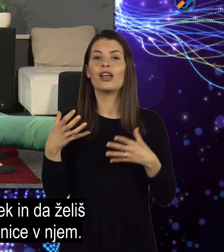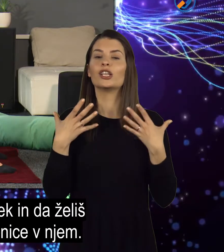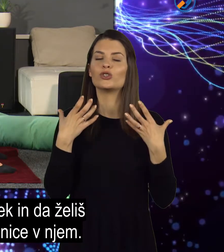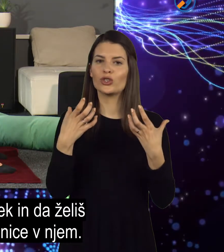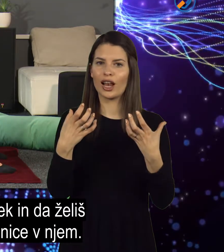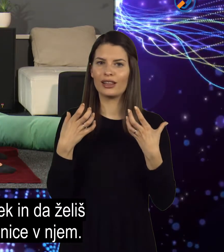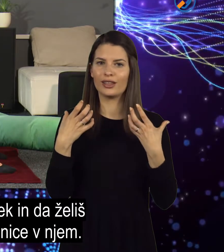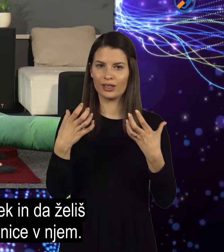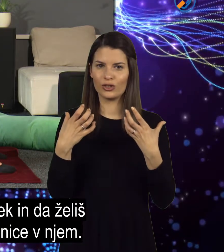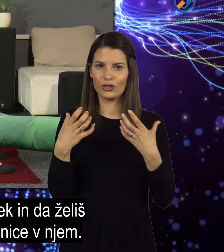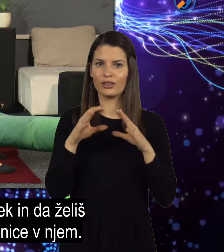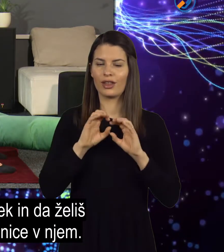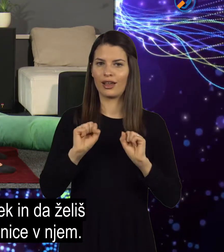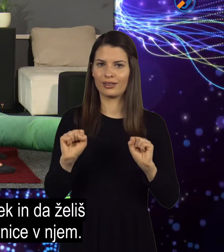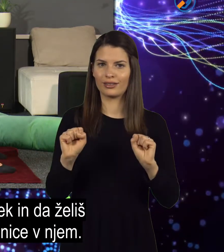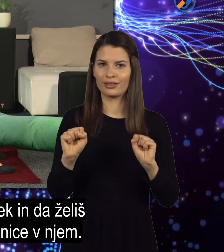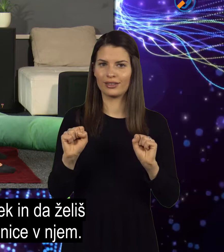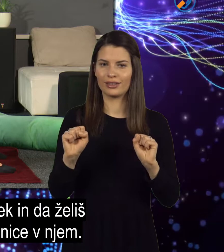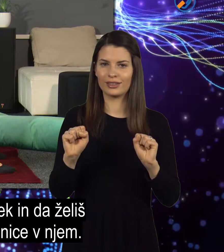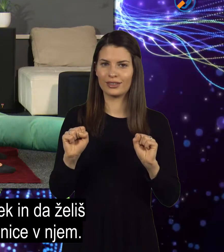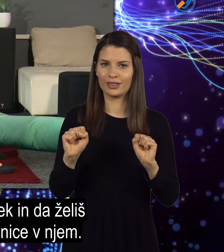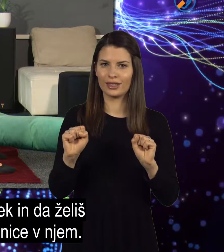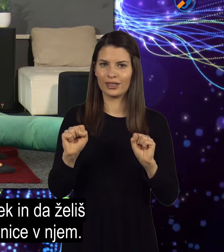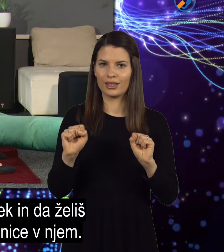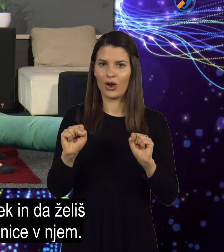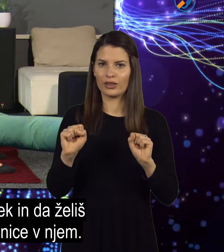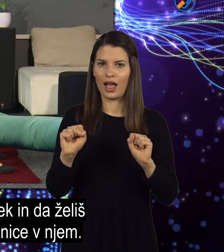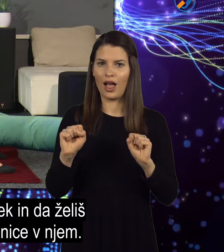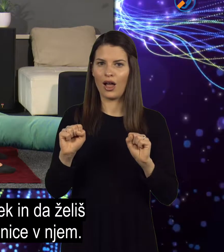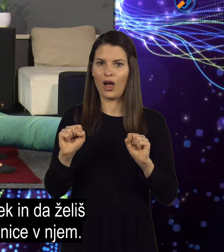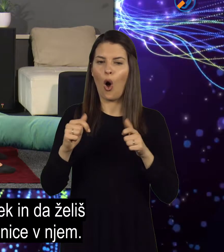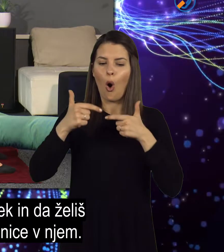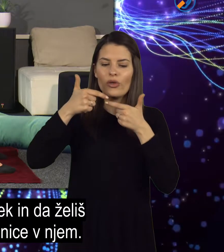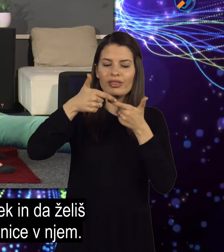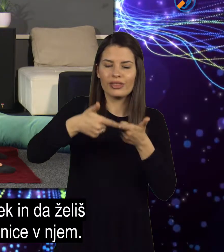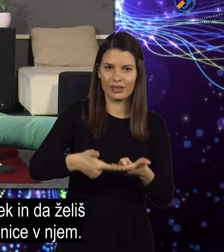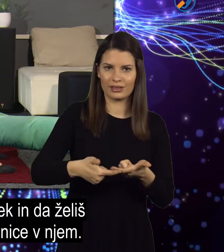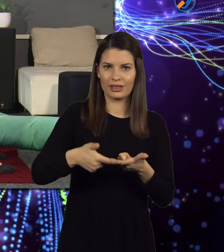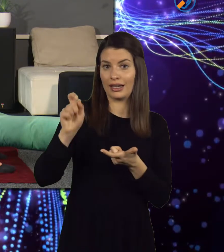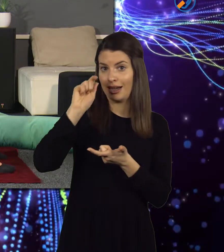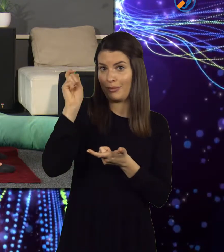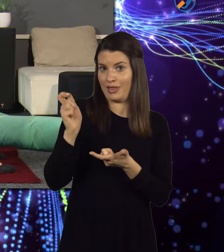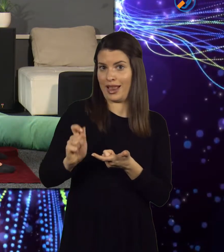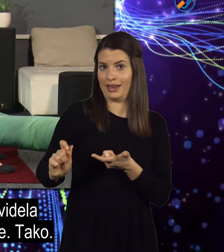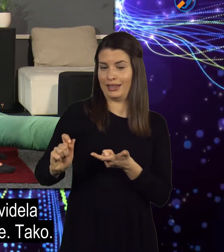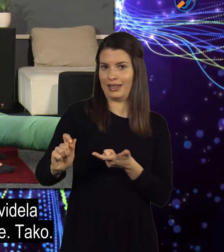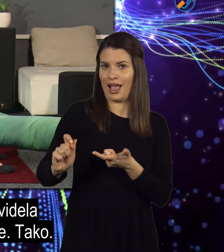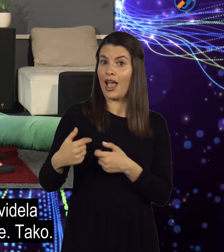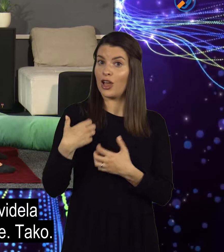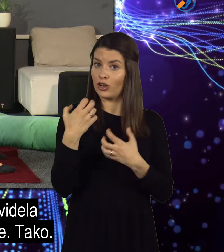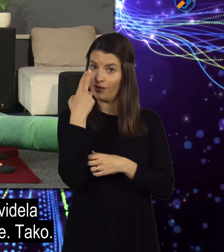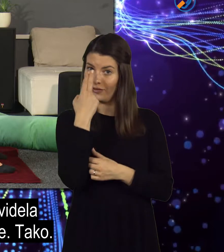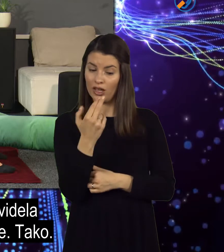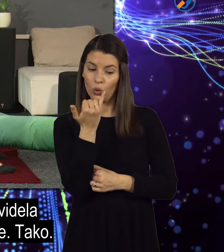in da želiš narediti odtis hrbtenice v njem. Jaz bi rada